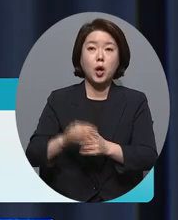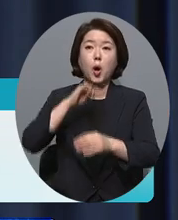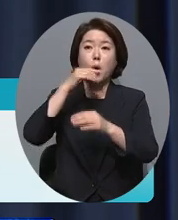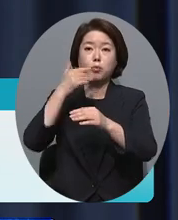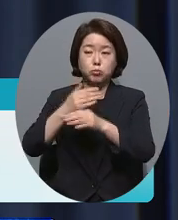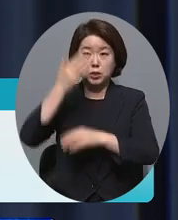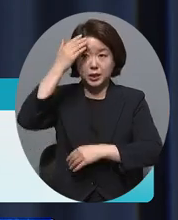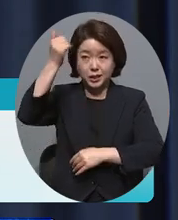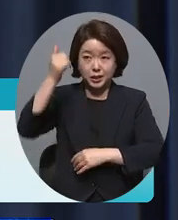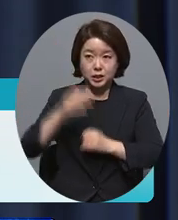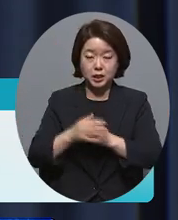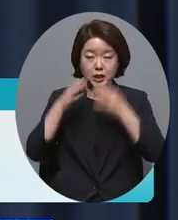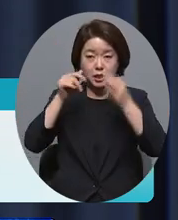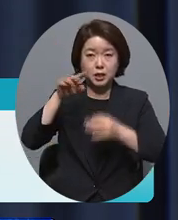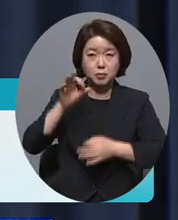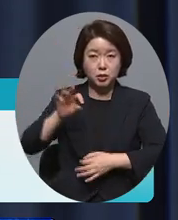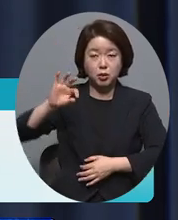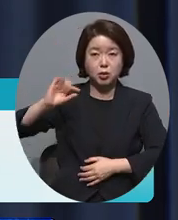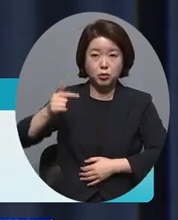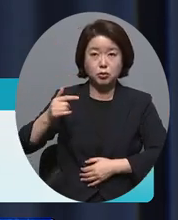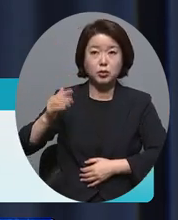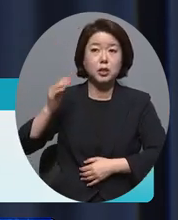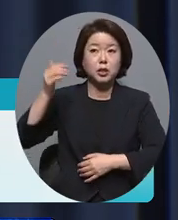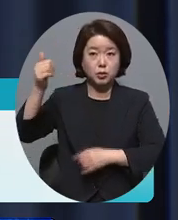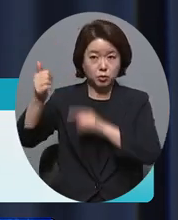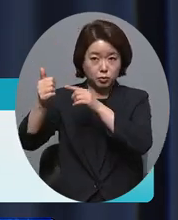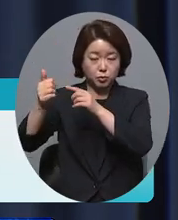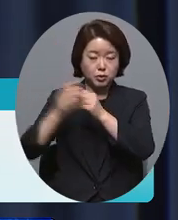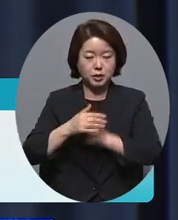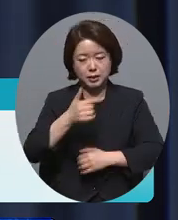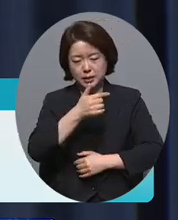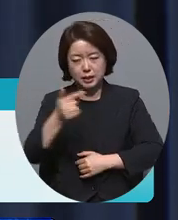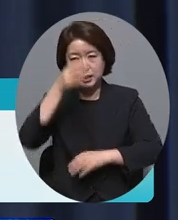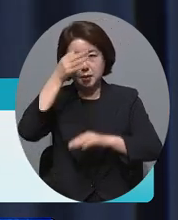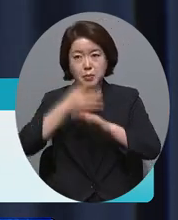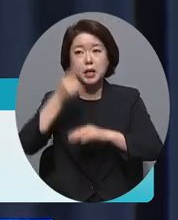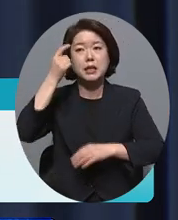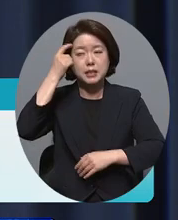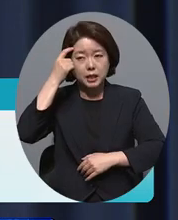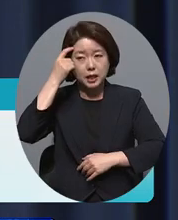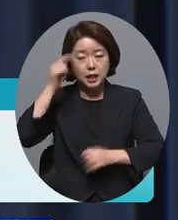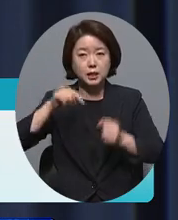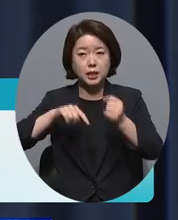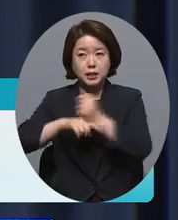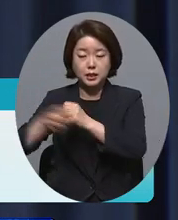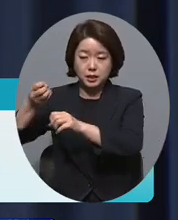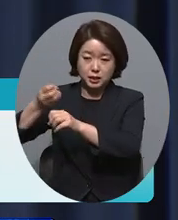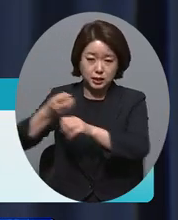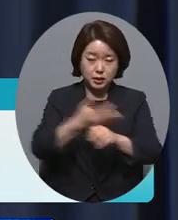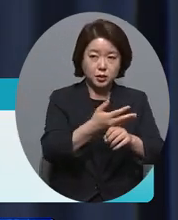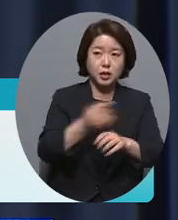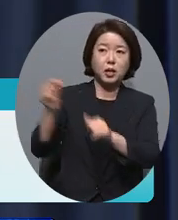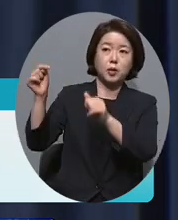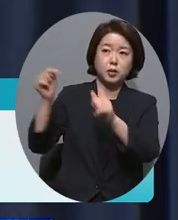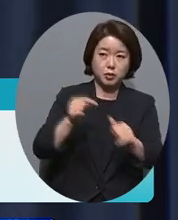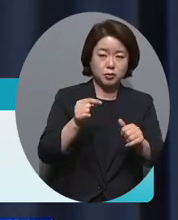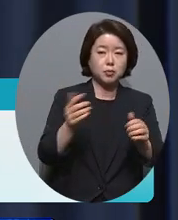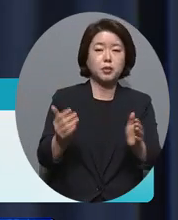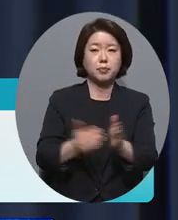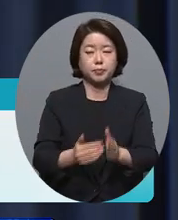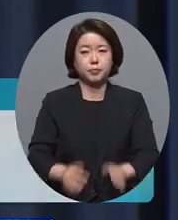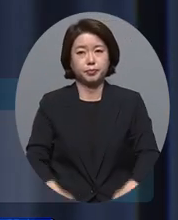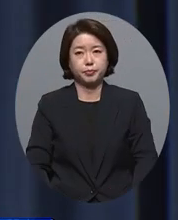김정은 동지는 대단히 미안하게 생각한다는 뜻을 전하라고 하시었습니다